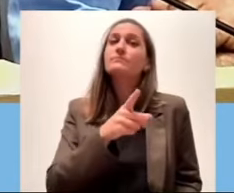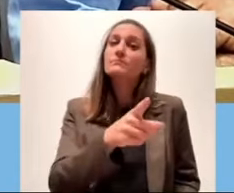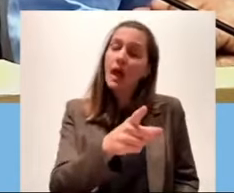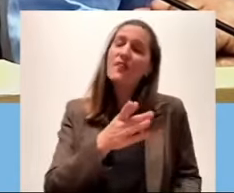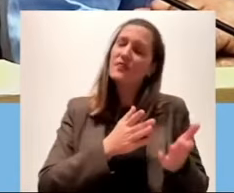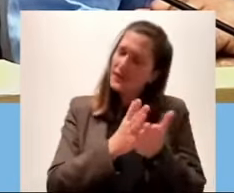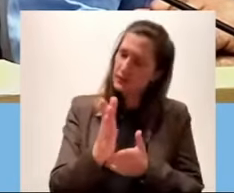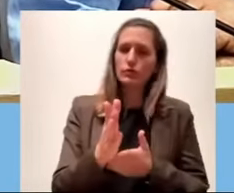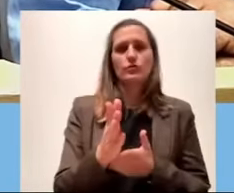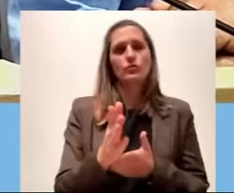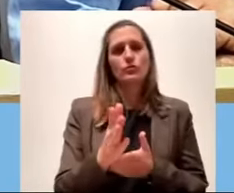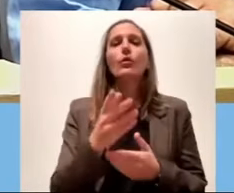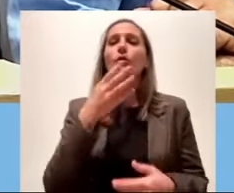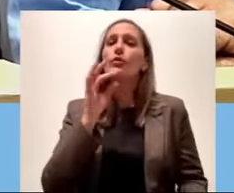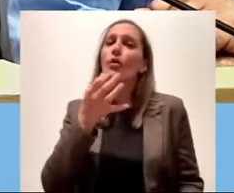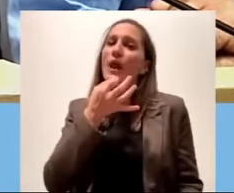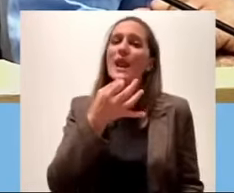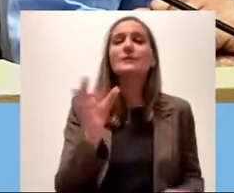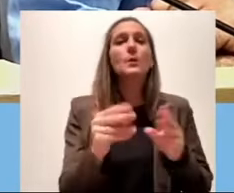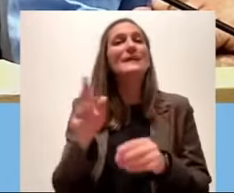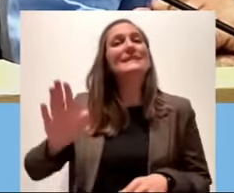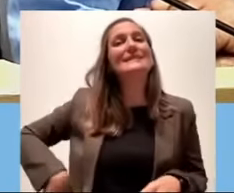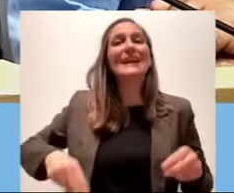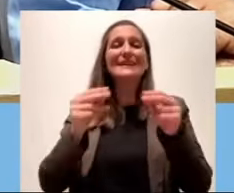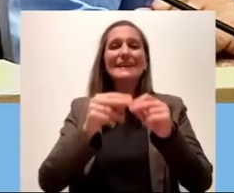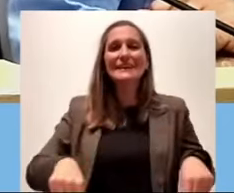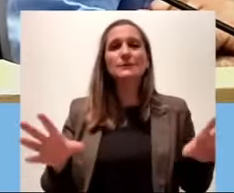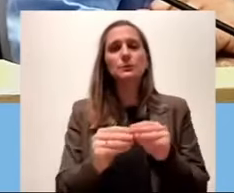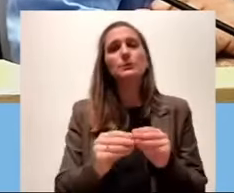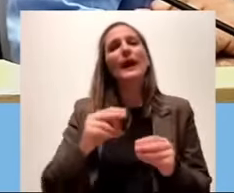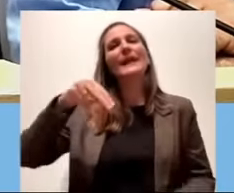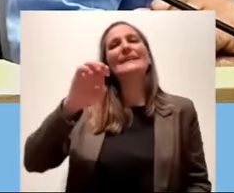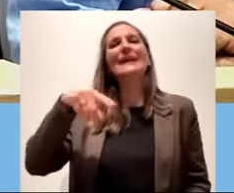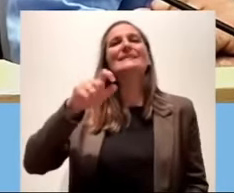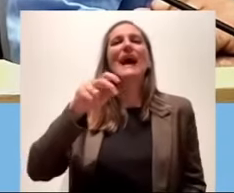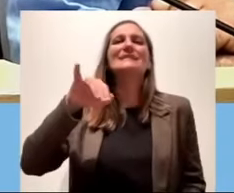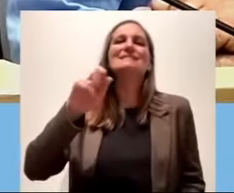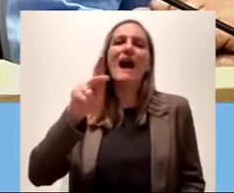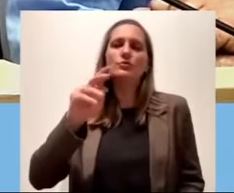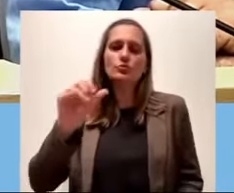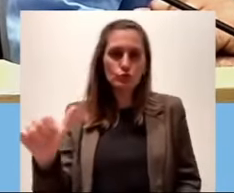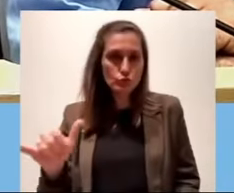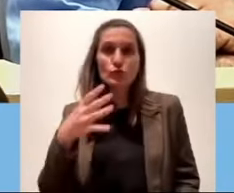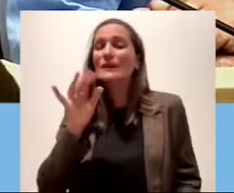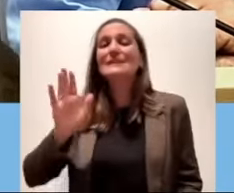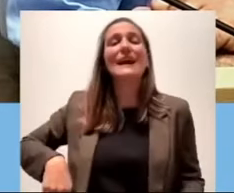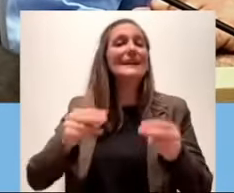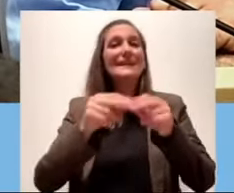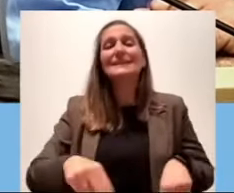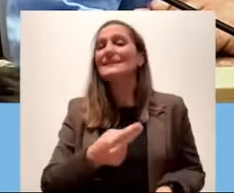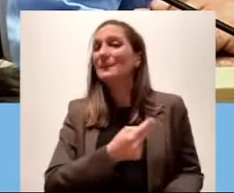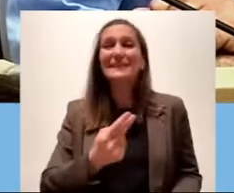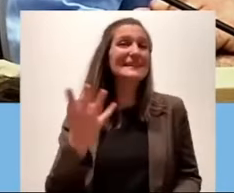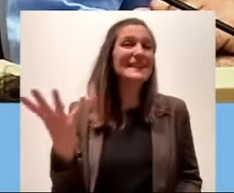δίκιο όταν μιλάτε για την τελική λύση του Νετανιάχου. Γιατί η τελική λύση είναι 44.000